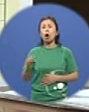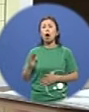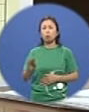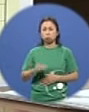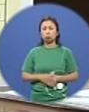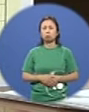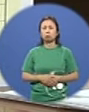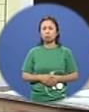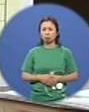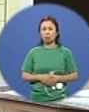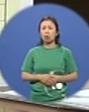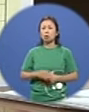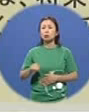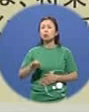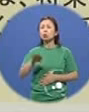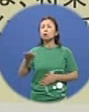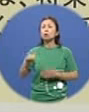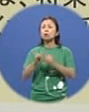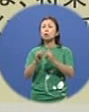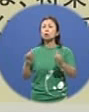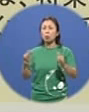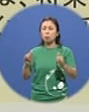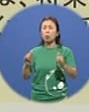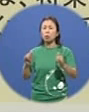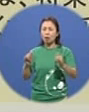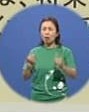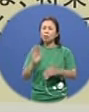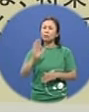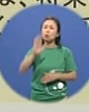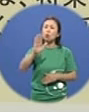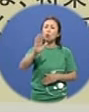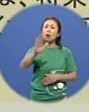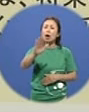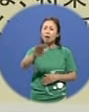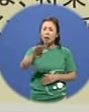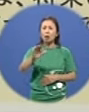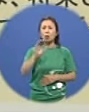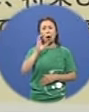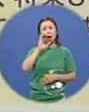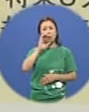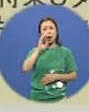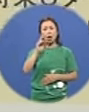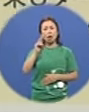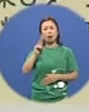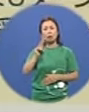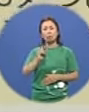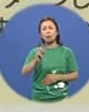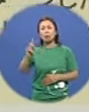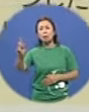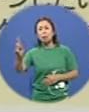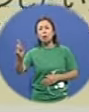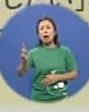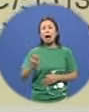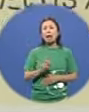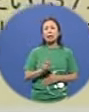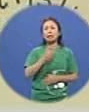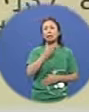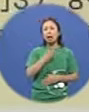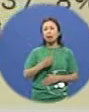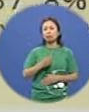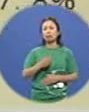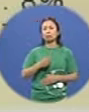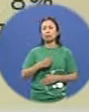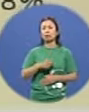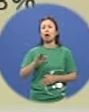方々がですねあの将来はタをしたいなという人があのま随分あの下にありますけど